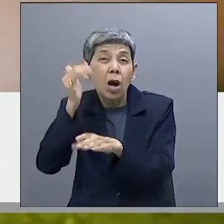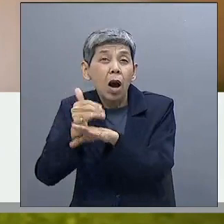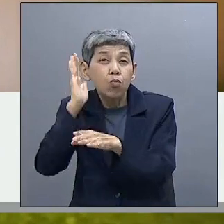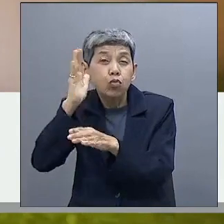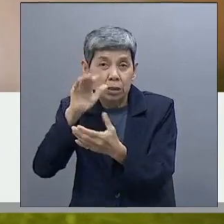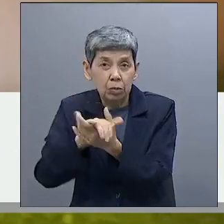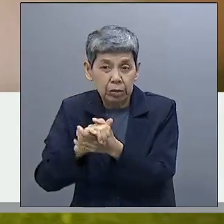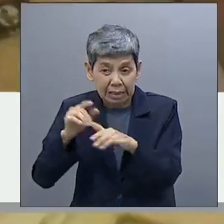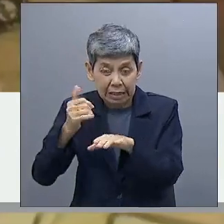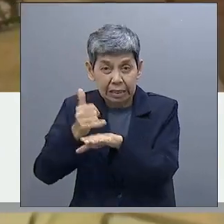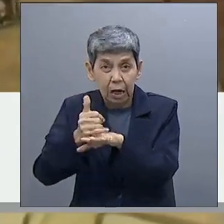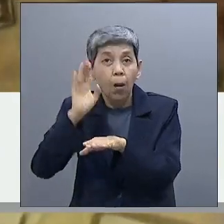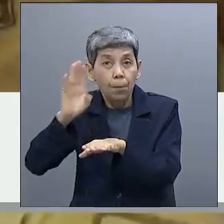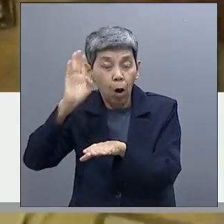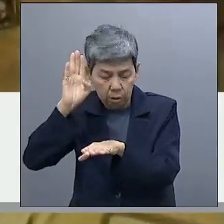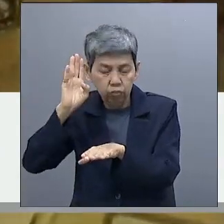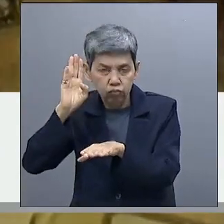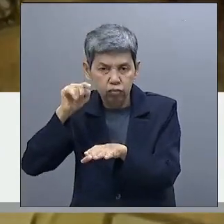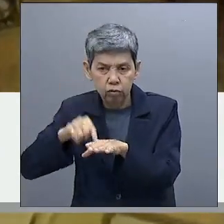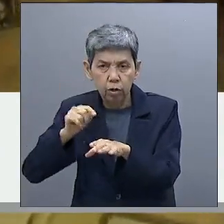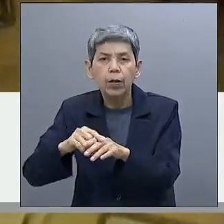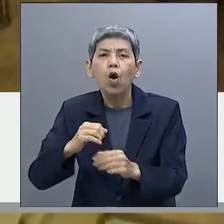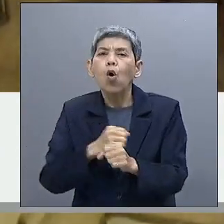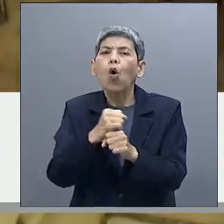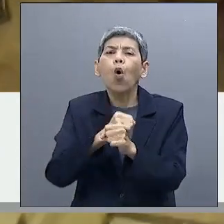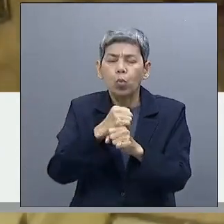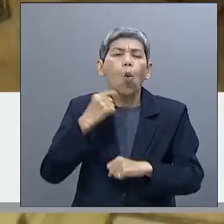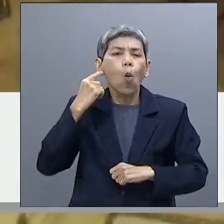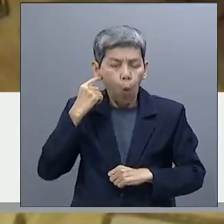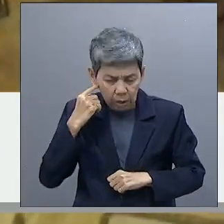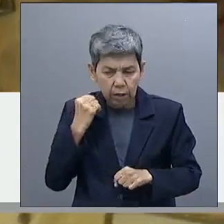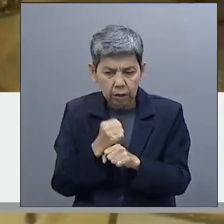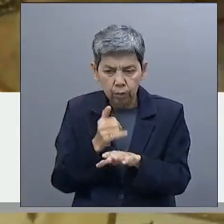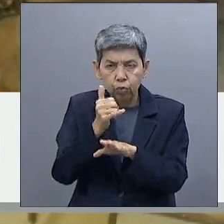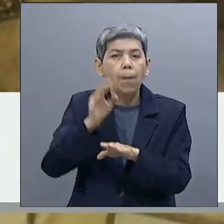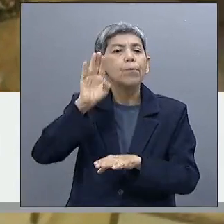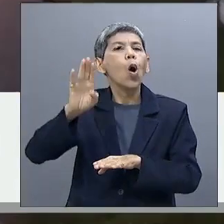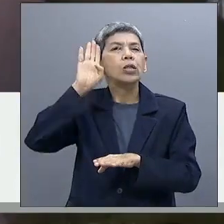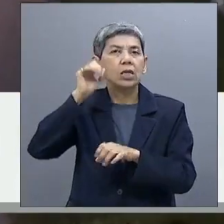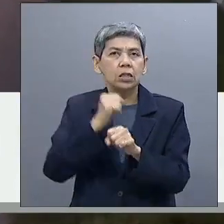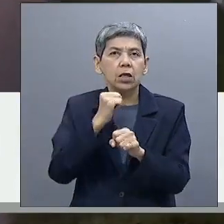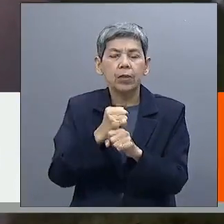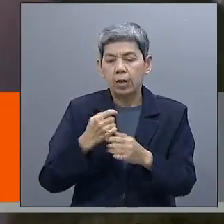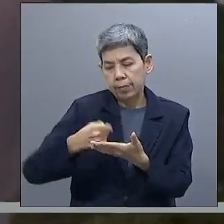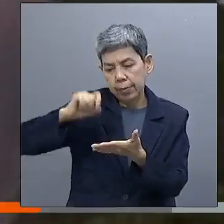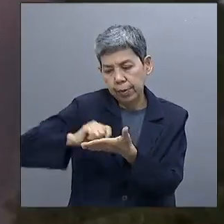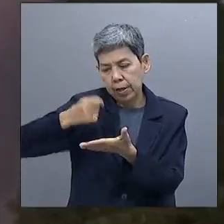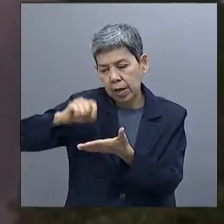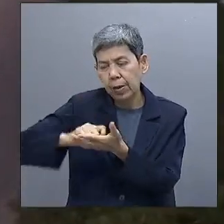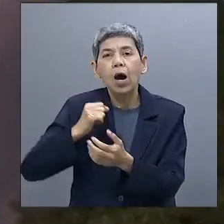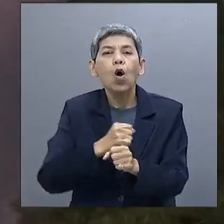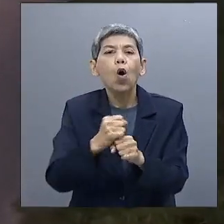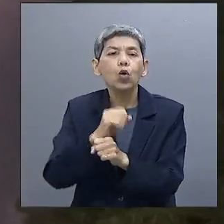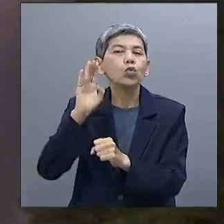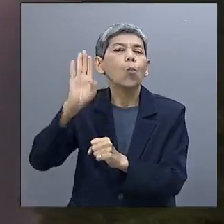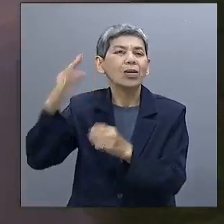บุคคลที่เจ้าของบริษัทสัมปทานรับส่งนมไว้วางใจมอบหมายให้เป็นตัวแทนบริษัทเป็นผู้ไปทำสัญญาสัมปทานรับส่งนมกับ